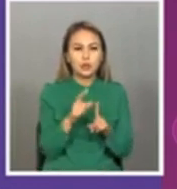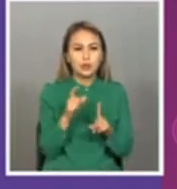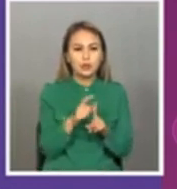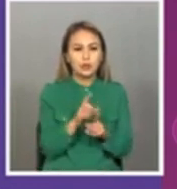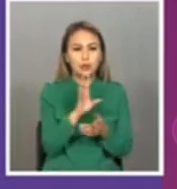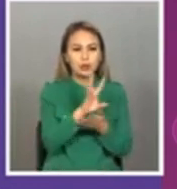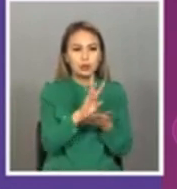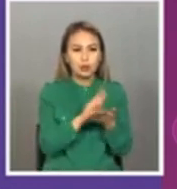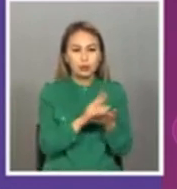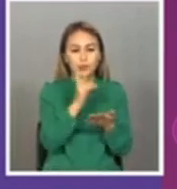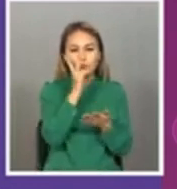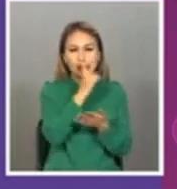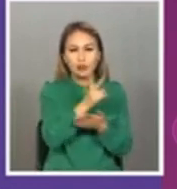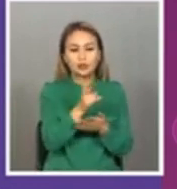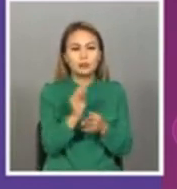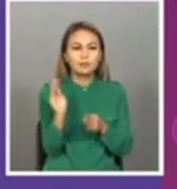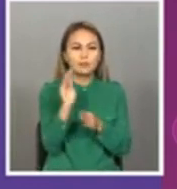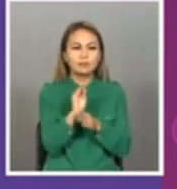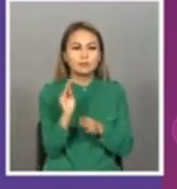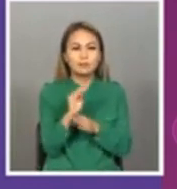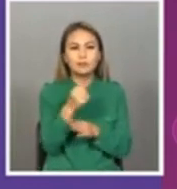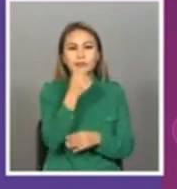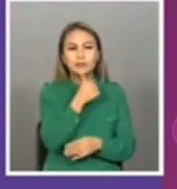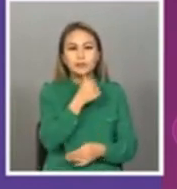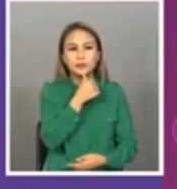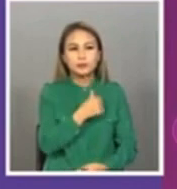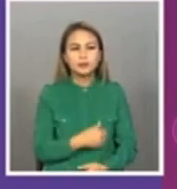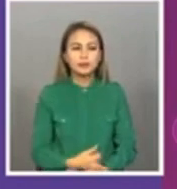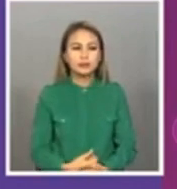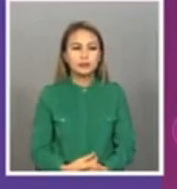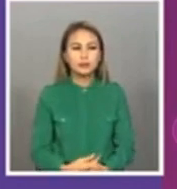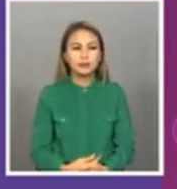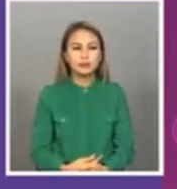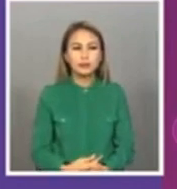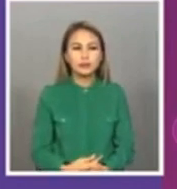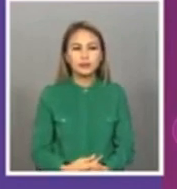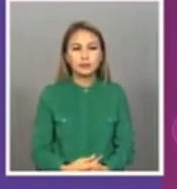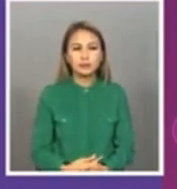бойынша қосымша жалғап жазыңдаршы. Лақ, лағы.